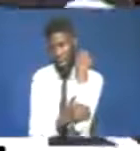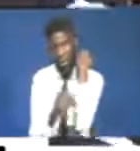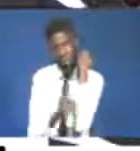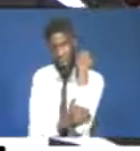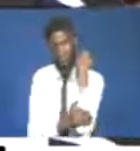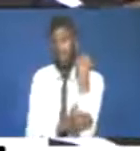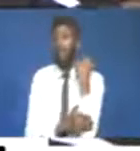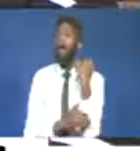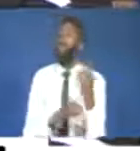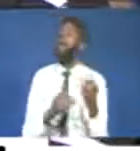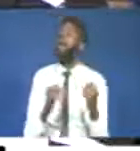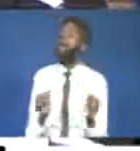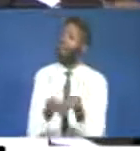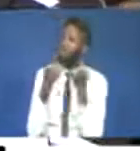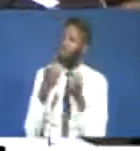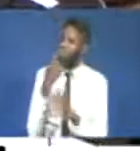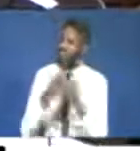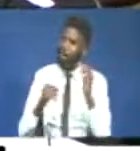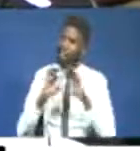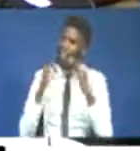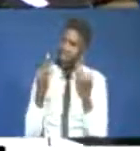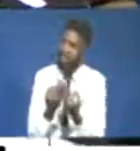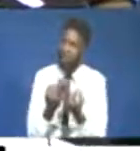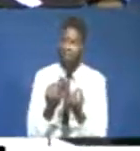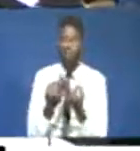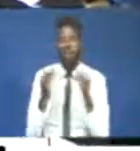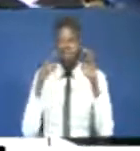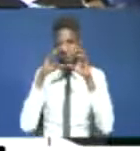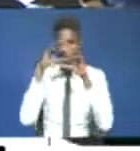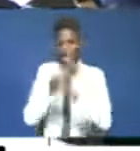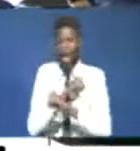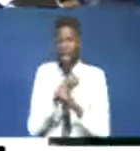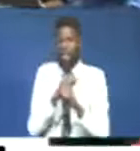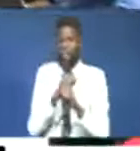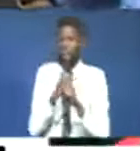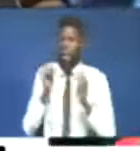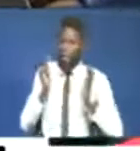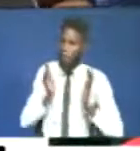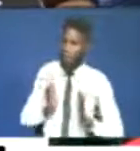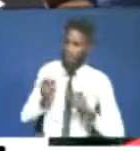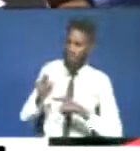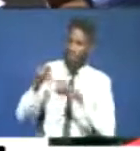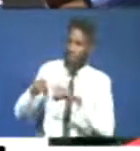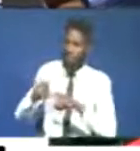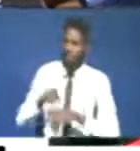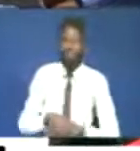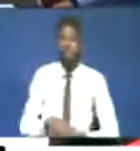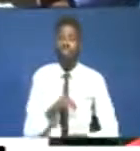family limebaki bila breadwinner. Na the guy was very hard working